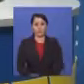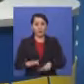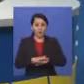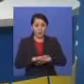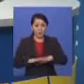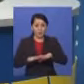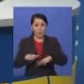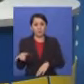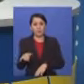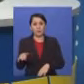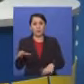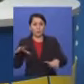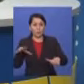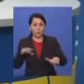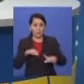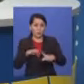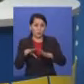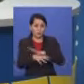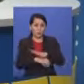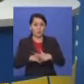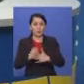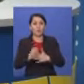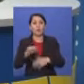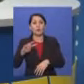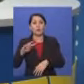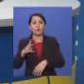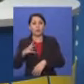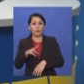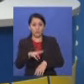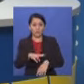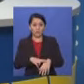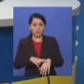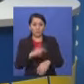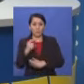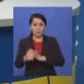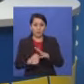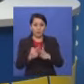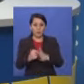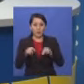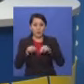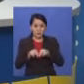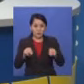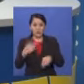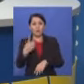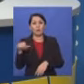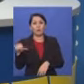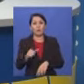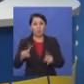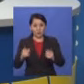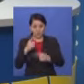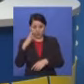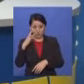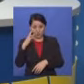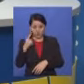схватил пакеты и мимо кассы. Сотрудники 2-го отдела управления полиции города Петропавловска в течение получаса задержали